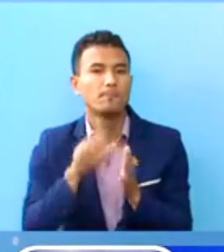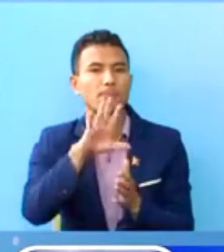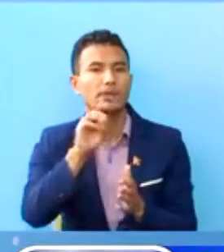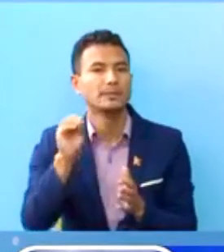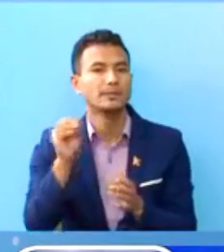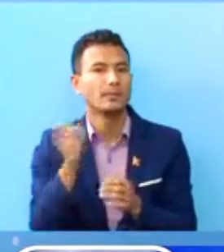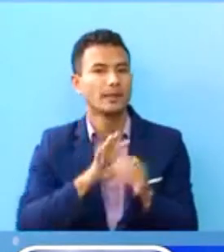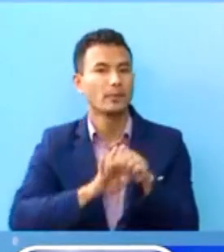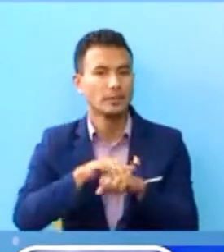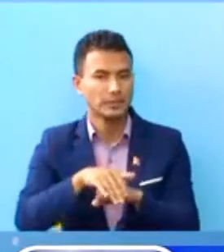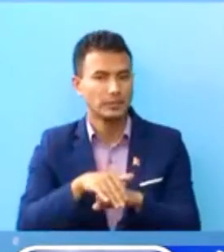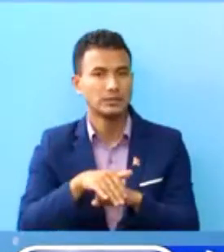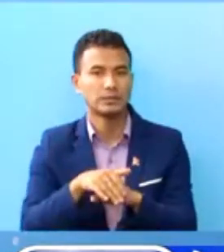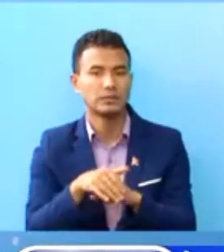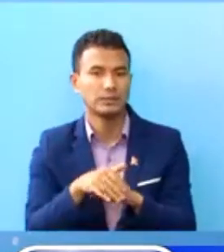500 भन्दा बढी